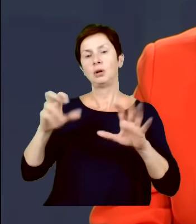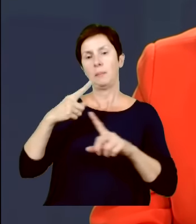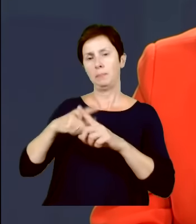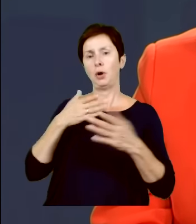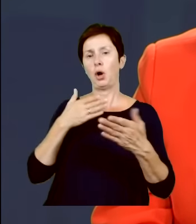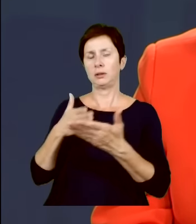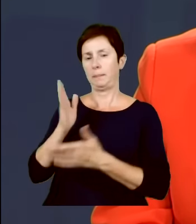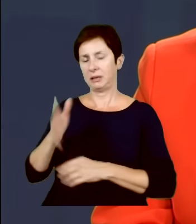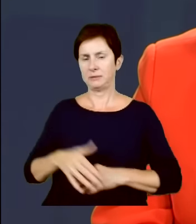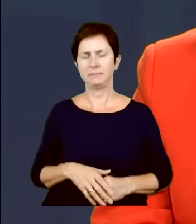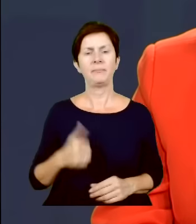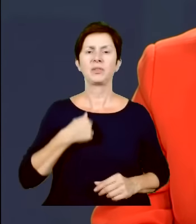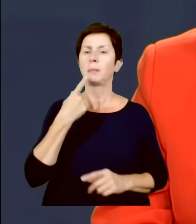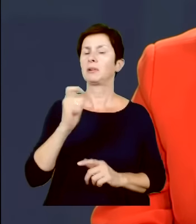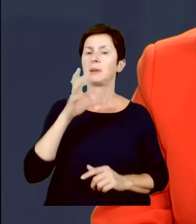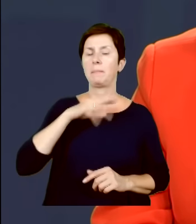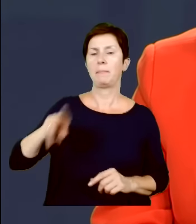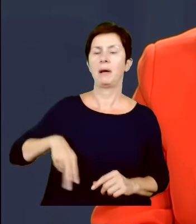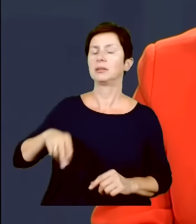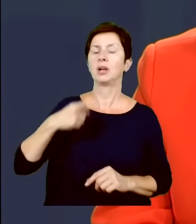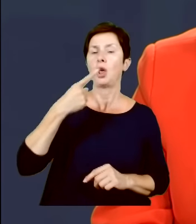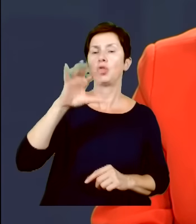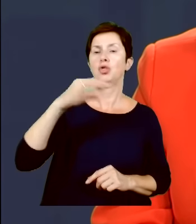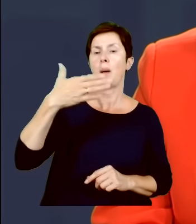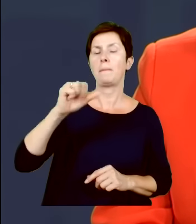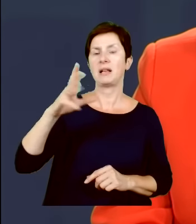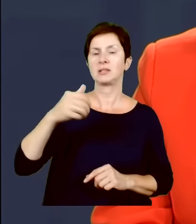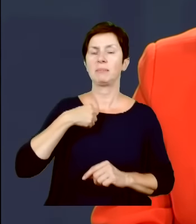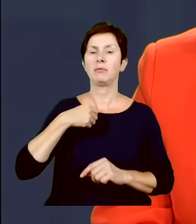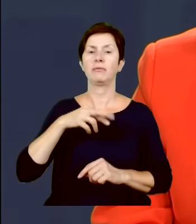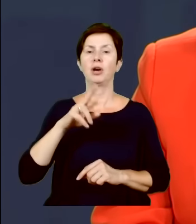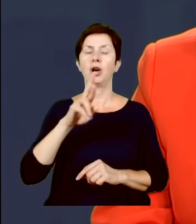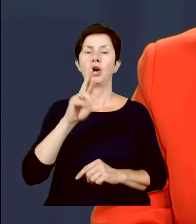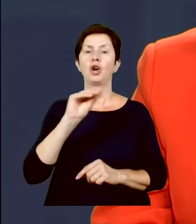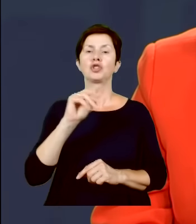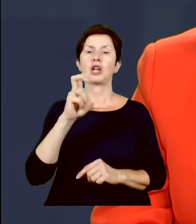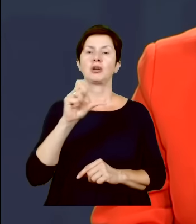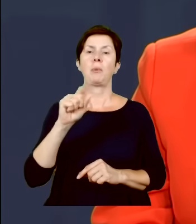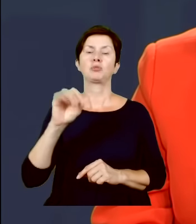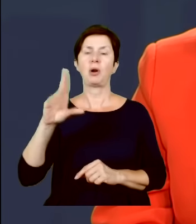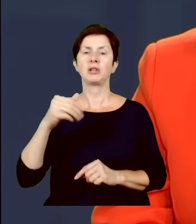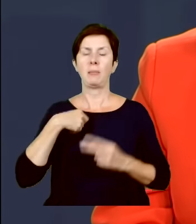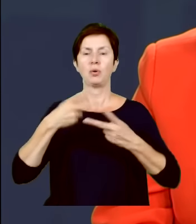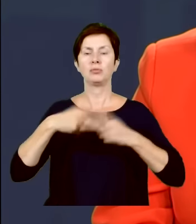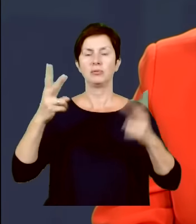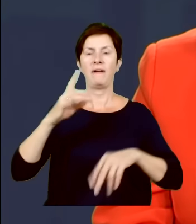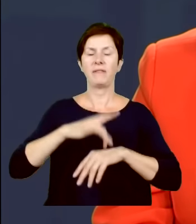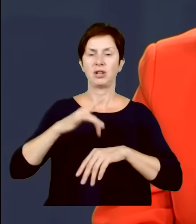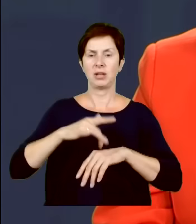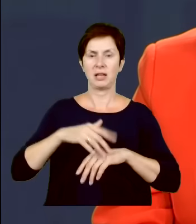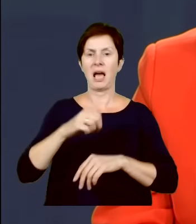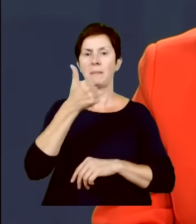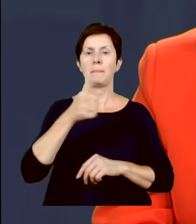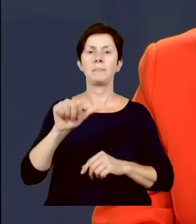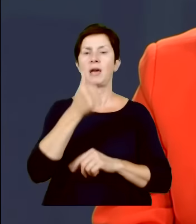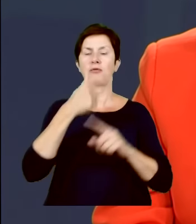Domański ogłosił wyniki Rzeczypospolitej za pierwsze półrocze i z tych ogłoszeń wynika